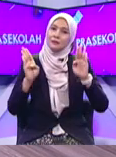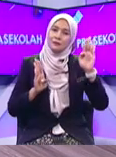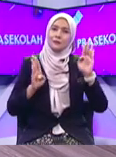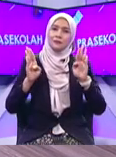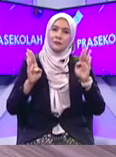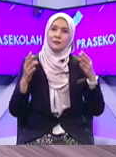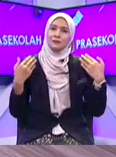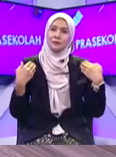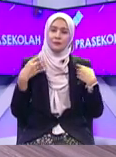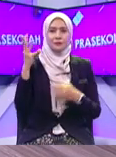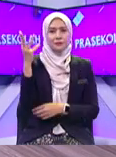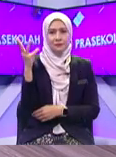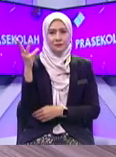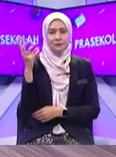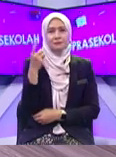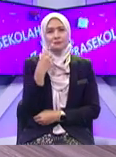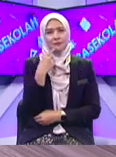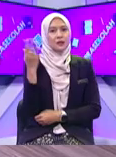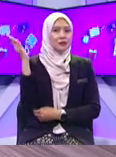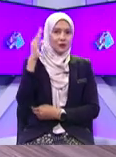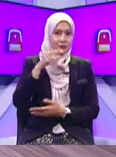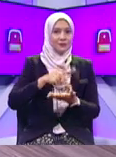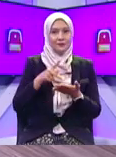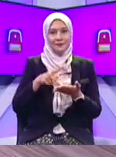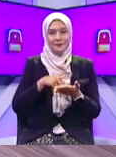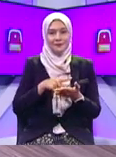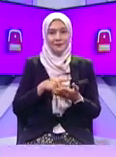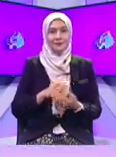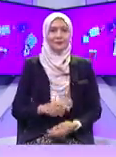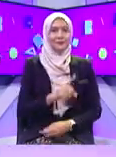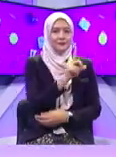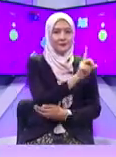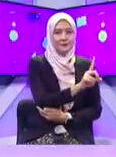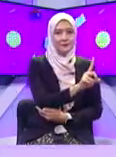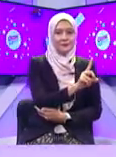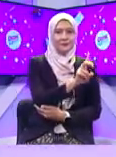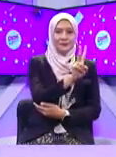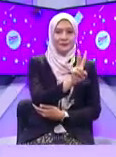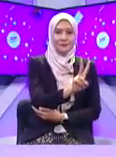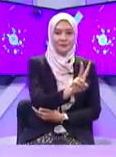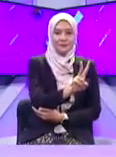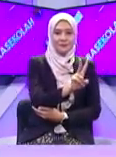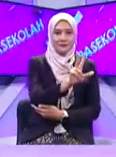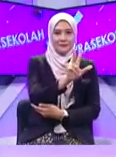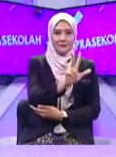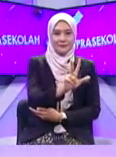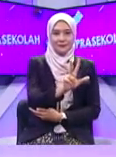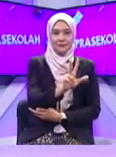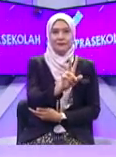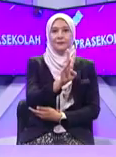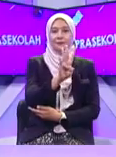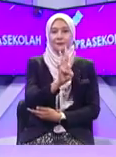16 cukup 16 kawan-kawan bantu saya satu dua tiga